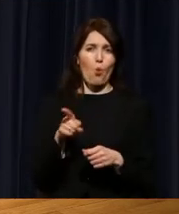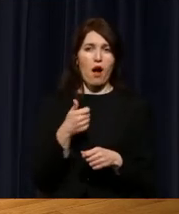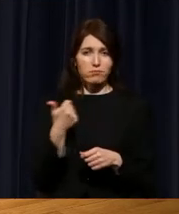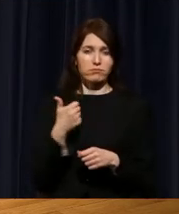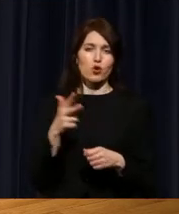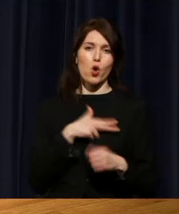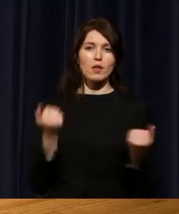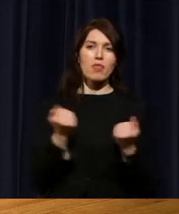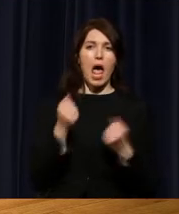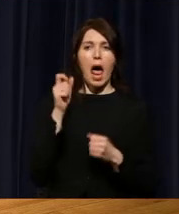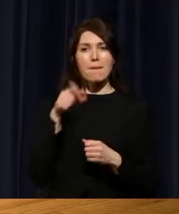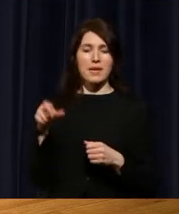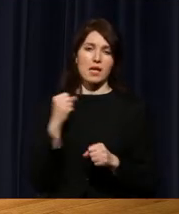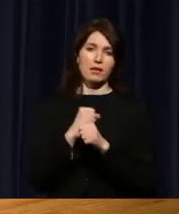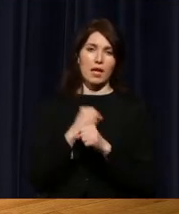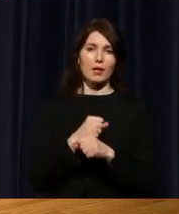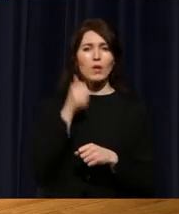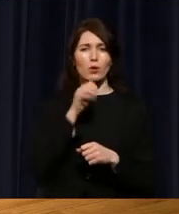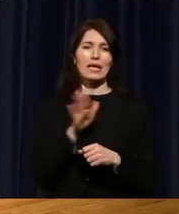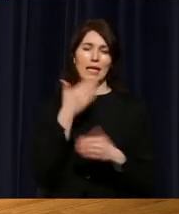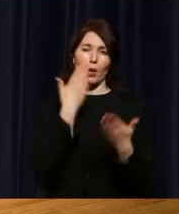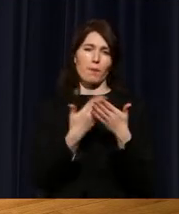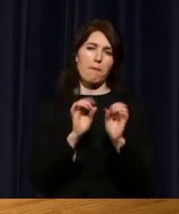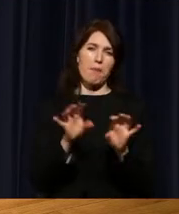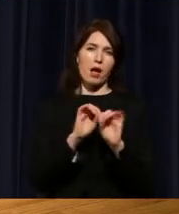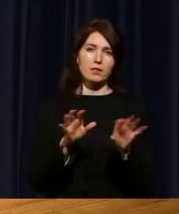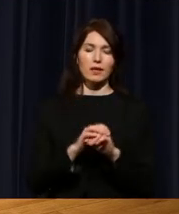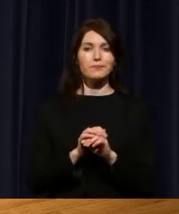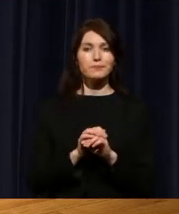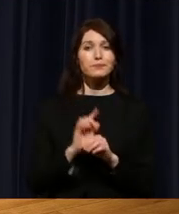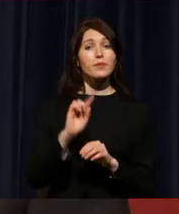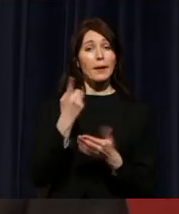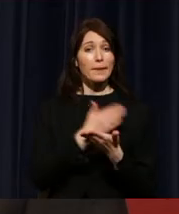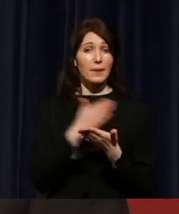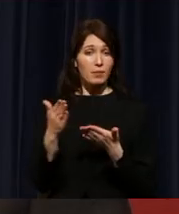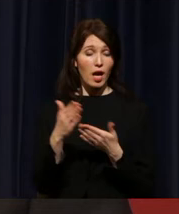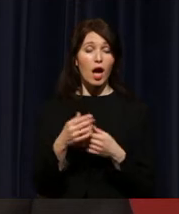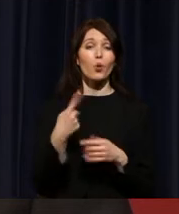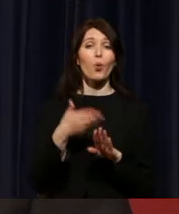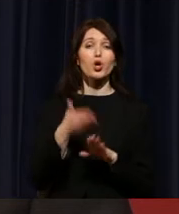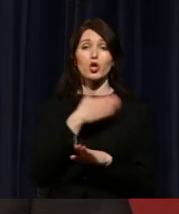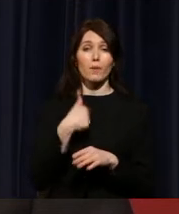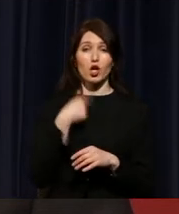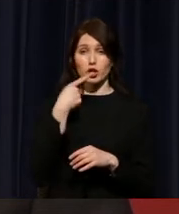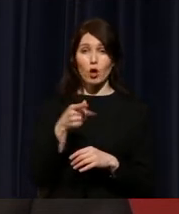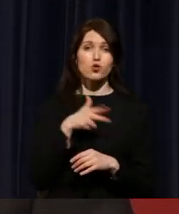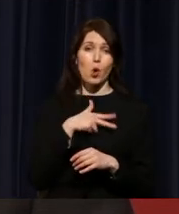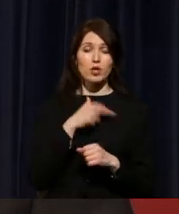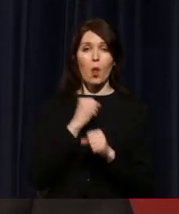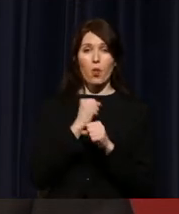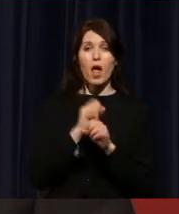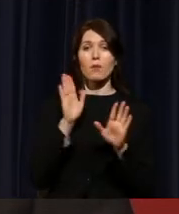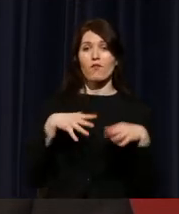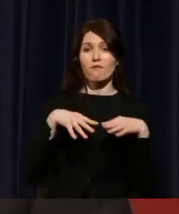tā uzzīmēt mums tādu ikdienu? Jā, tātad pirmkārt, izejot no tā, ko es iepriekš teicu, sociālo darbu var